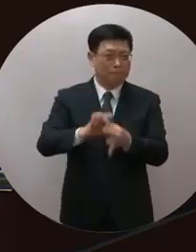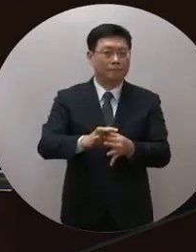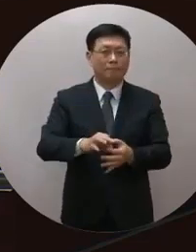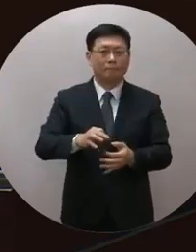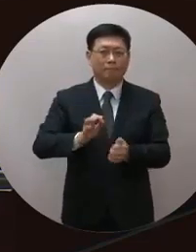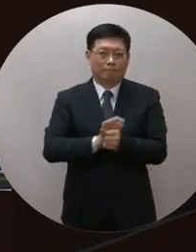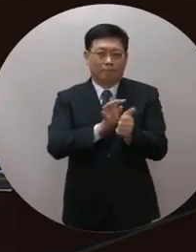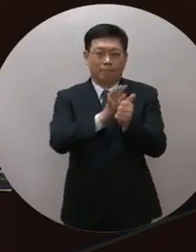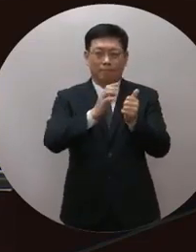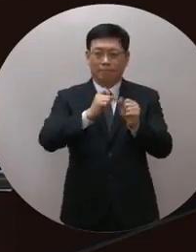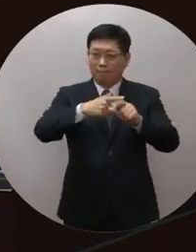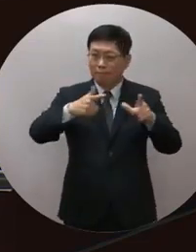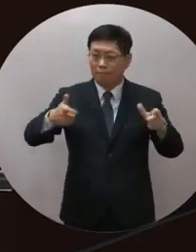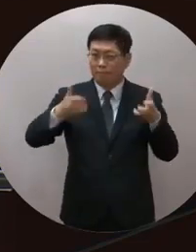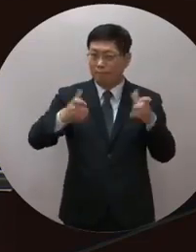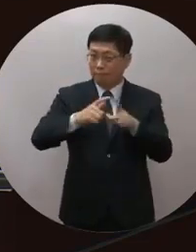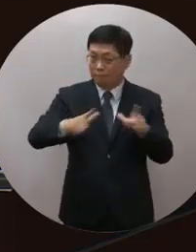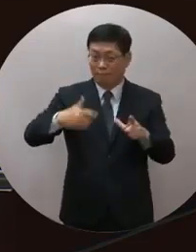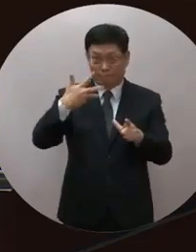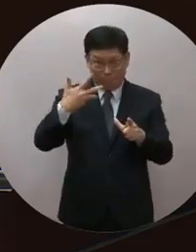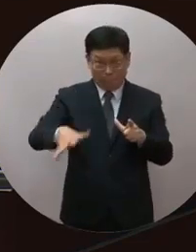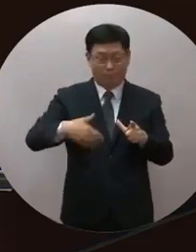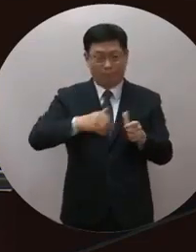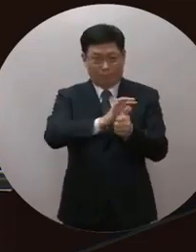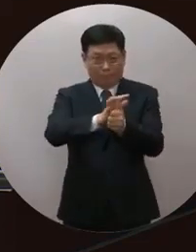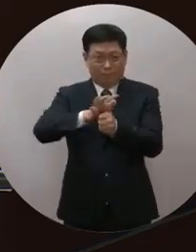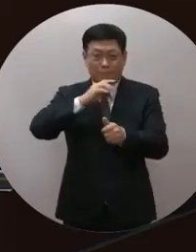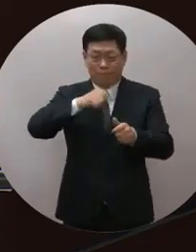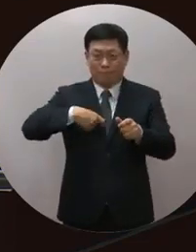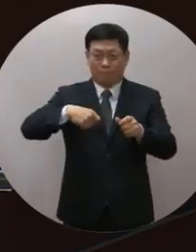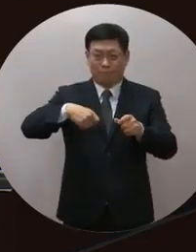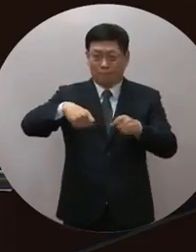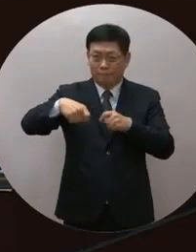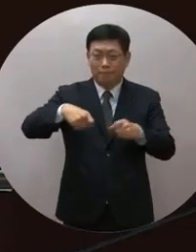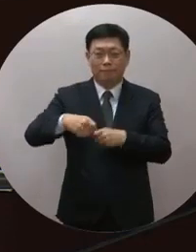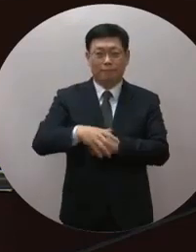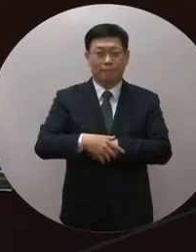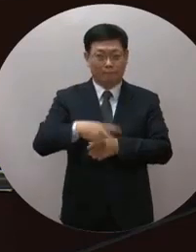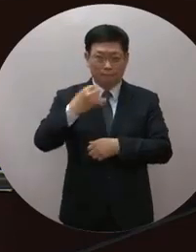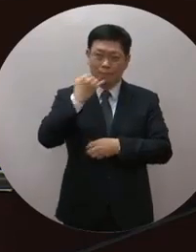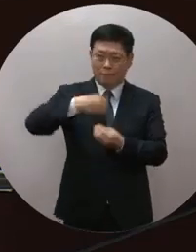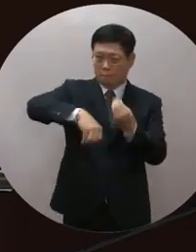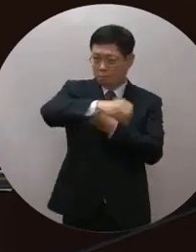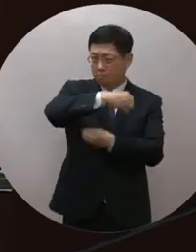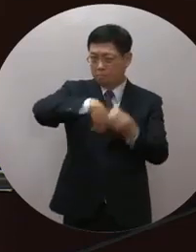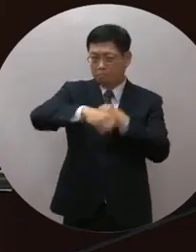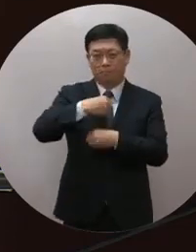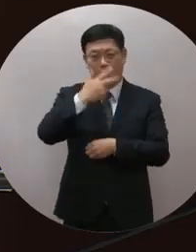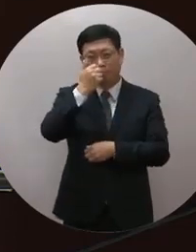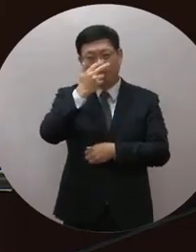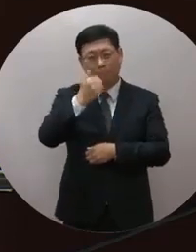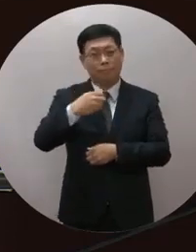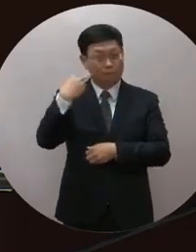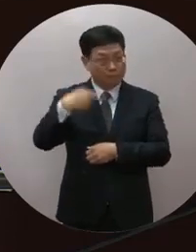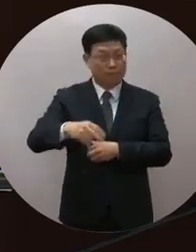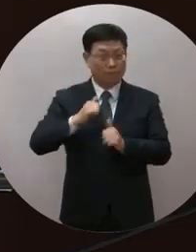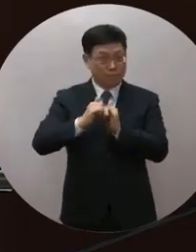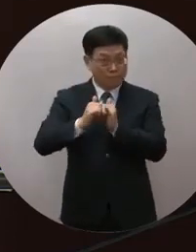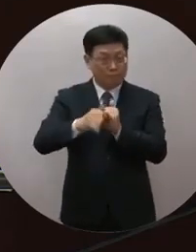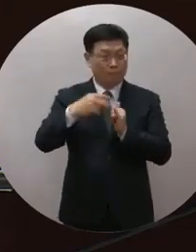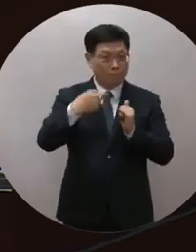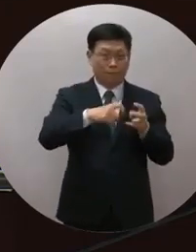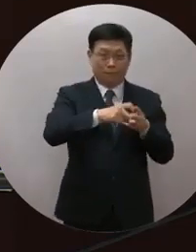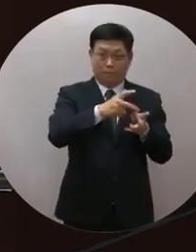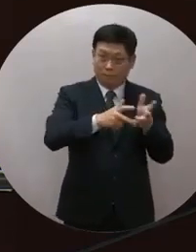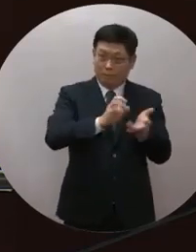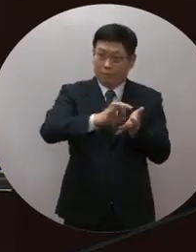动多项重大水资源建设，让调度更具弹性，民生产及产